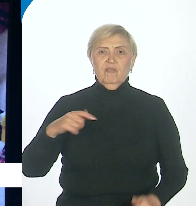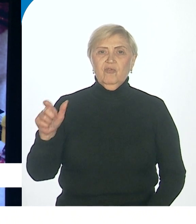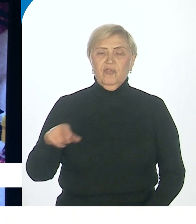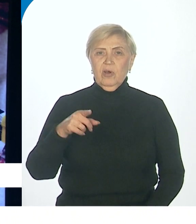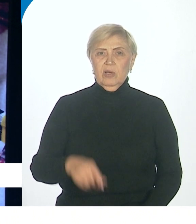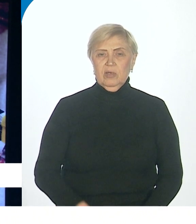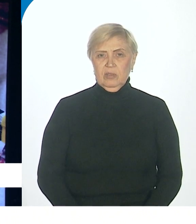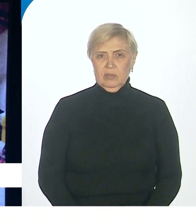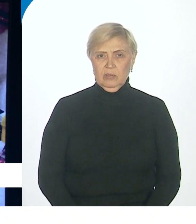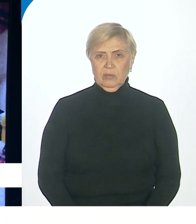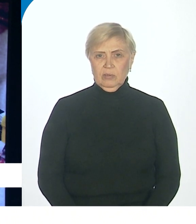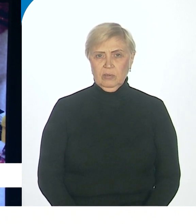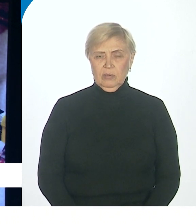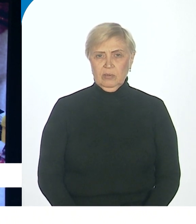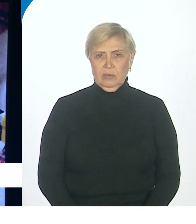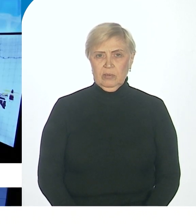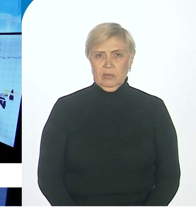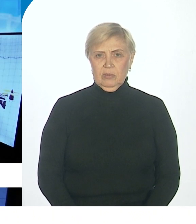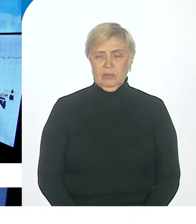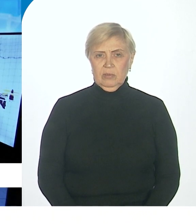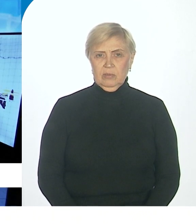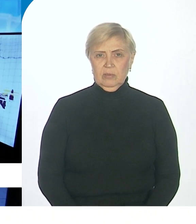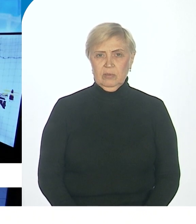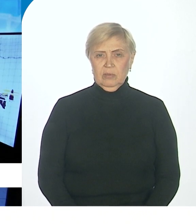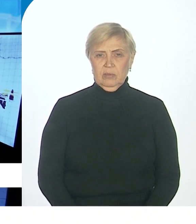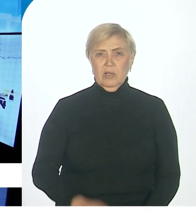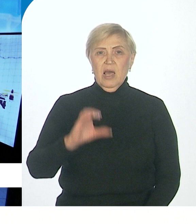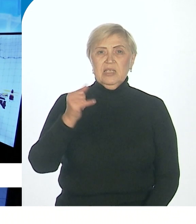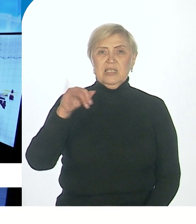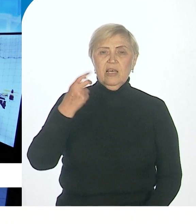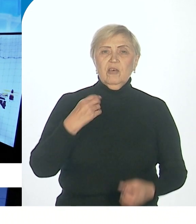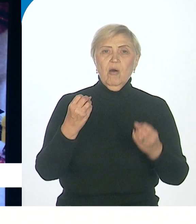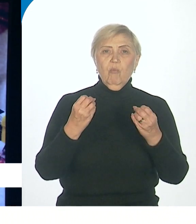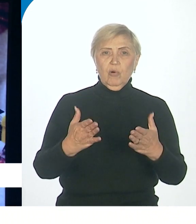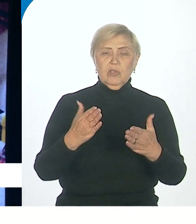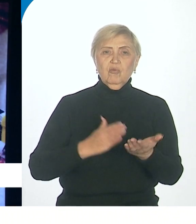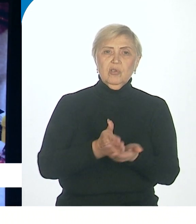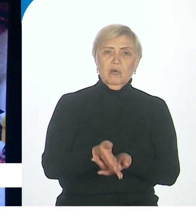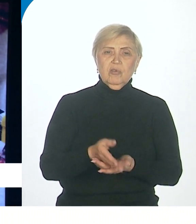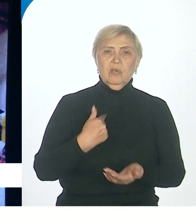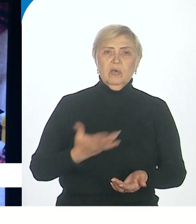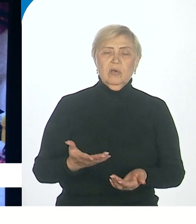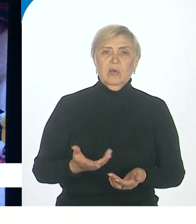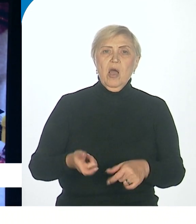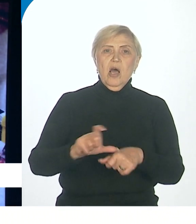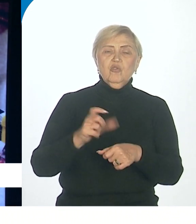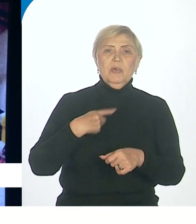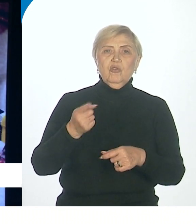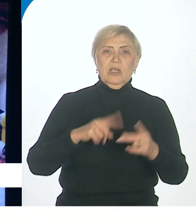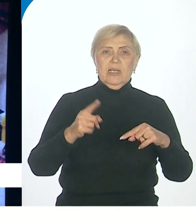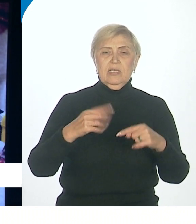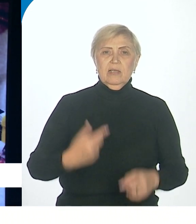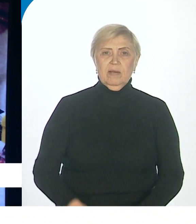Тренер помогал, как может. Слушайте, я еще, когда тоже вот на сайте просто заходите, друзья, всем советую, особенно родителям, зайдите просто на сайт